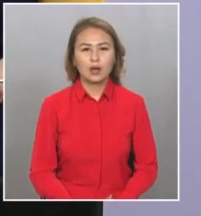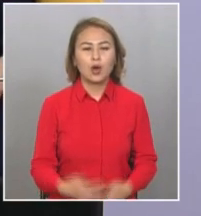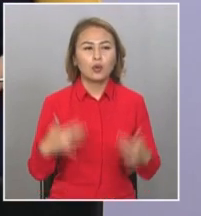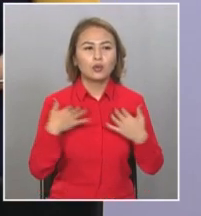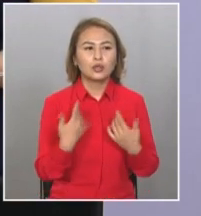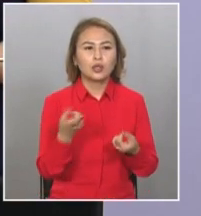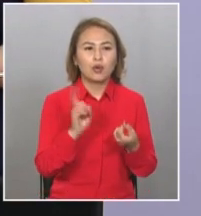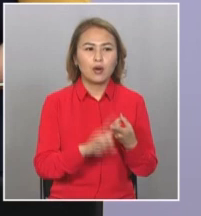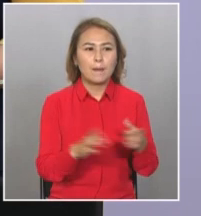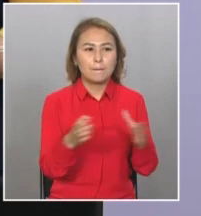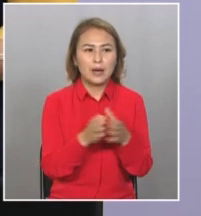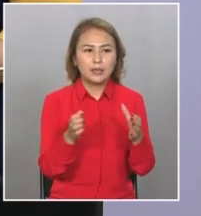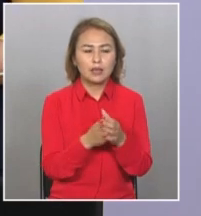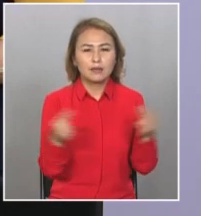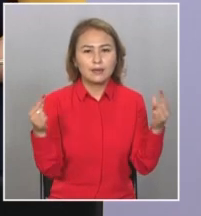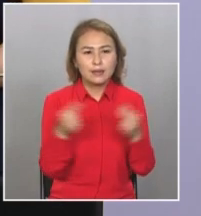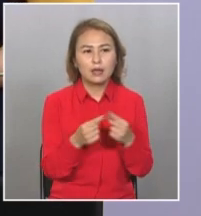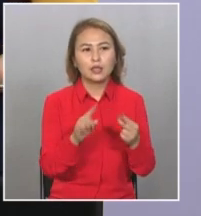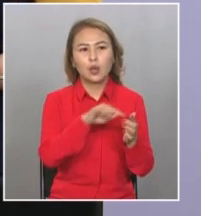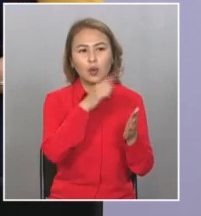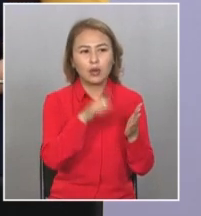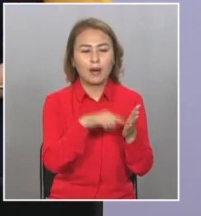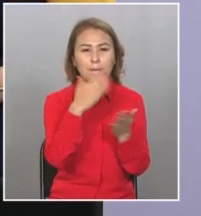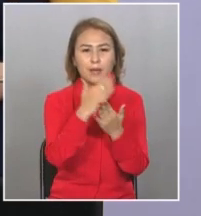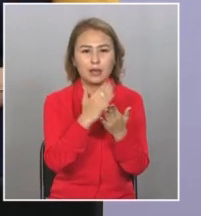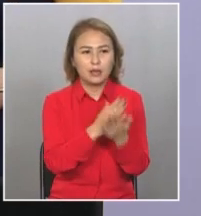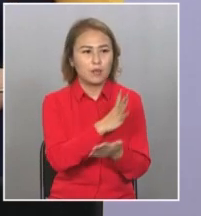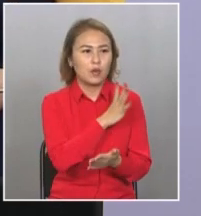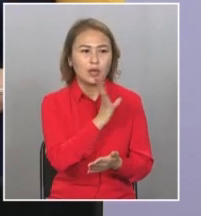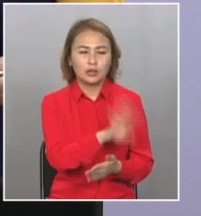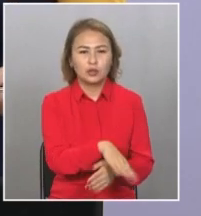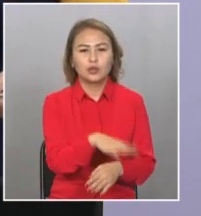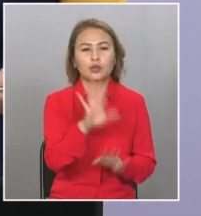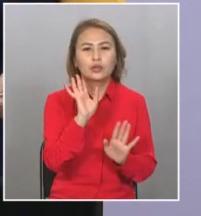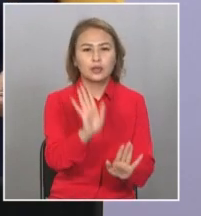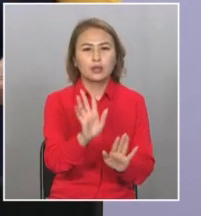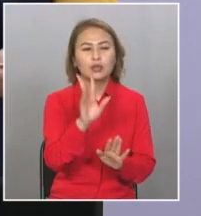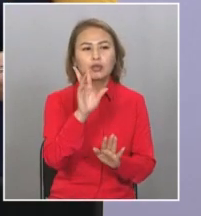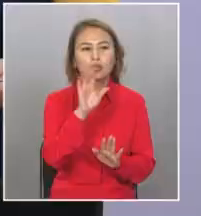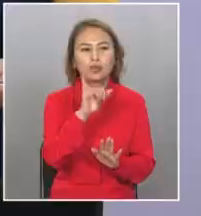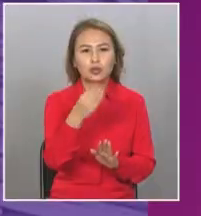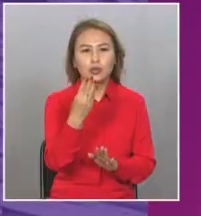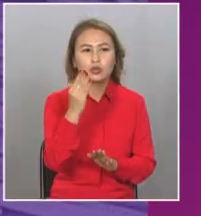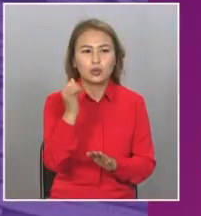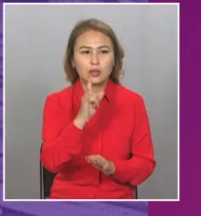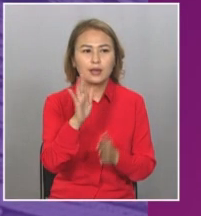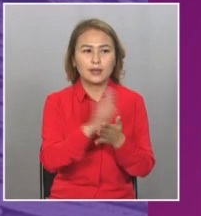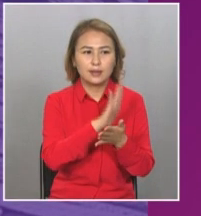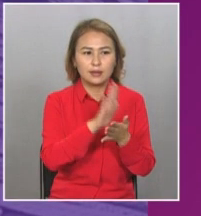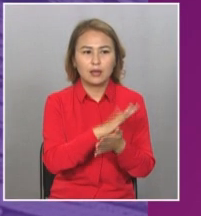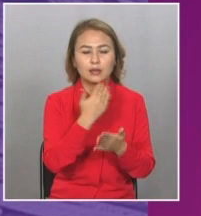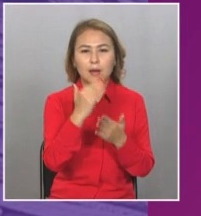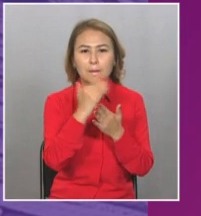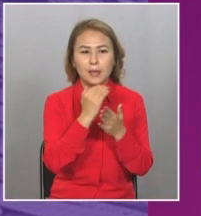Өкінішке орай, партияның нақты қойылған бағдарламасы болған жоқ. Тек қана 300 газетінде